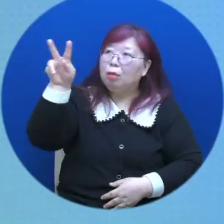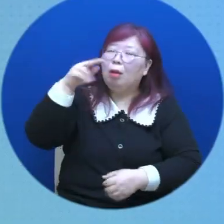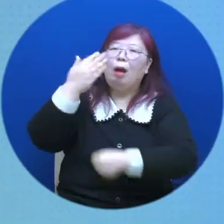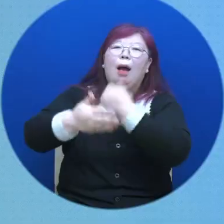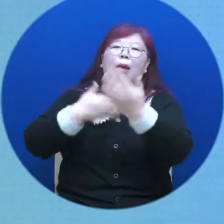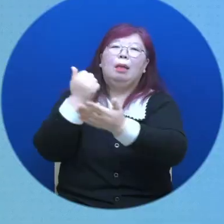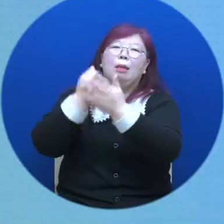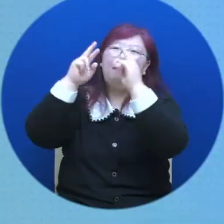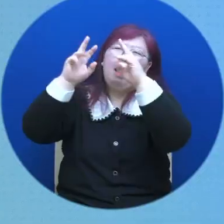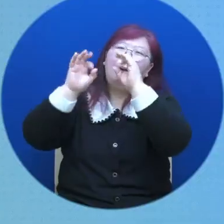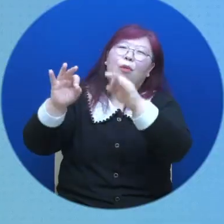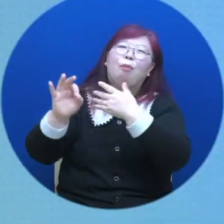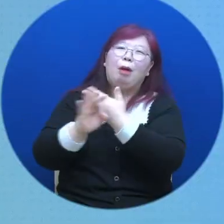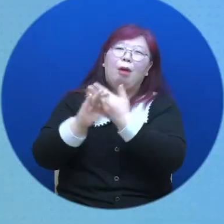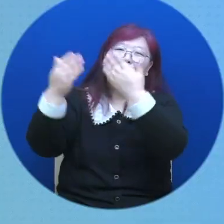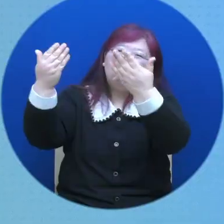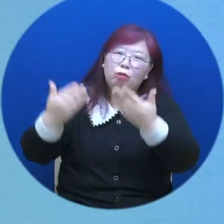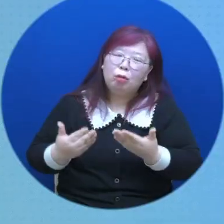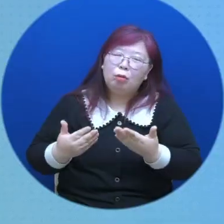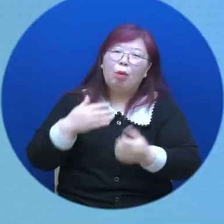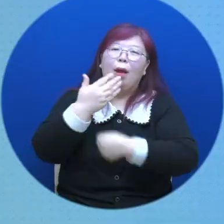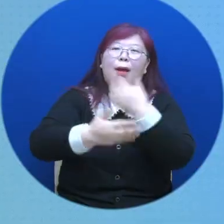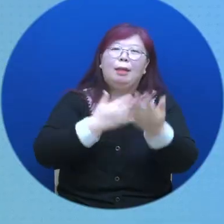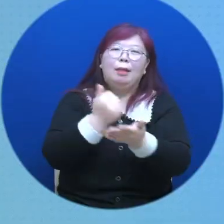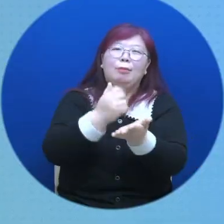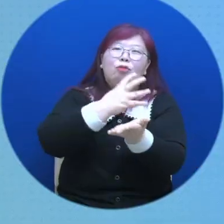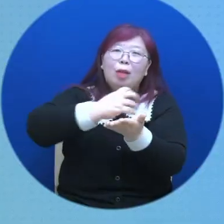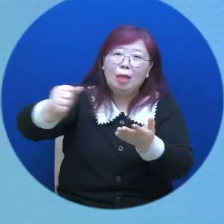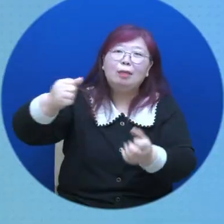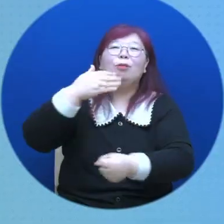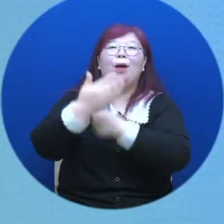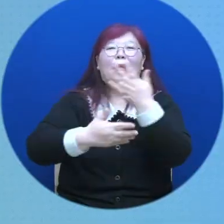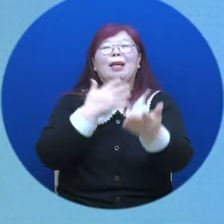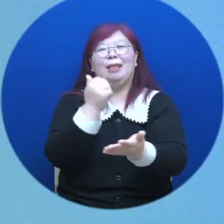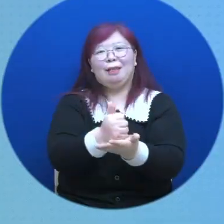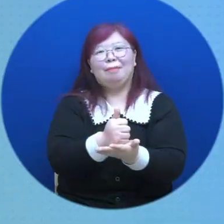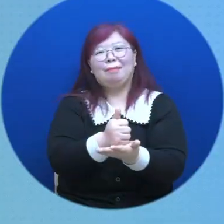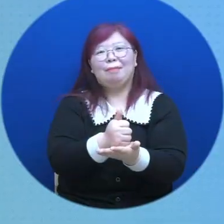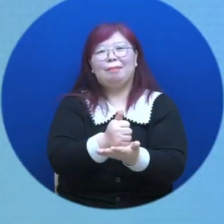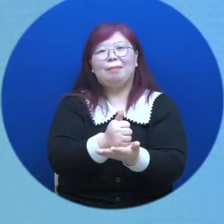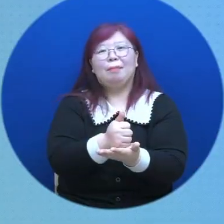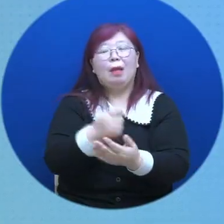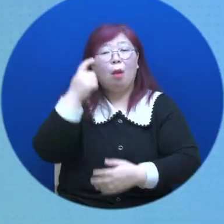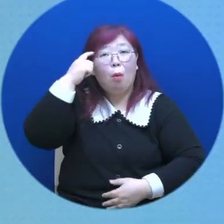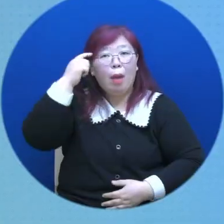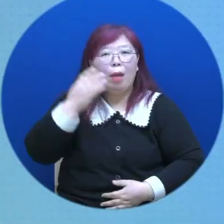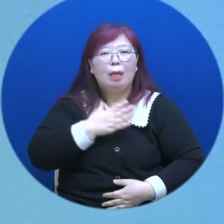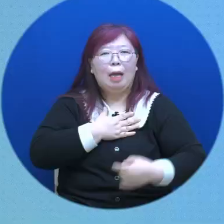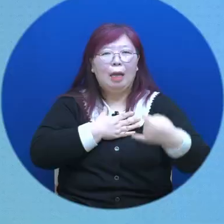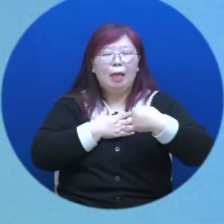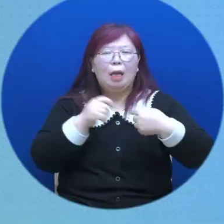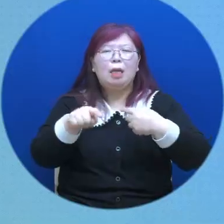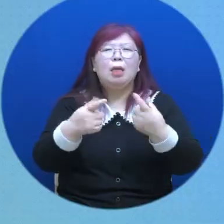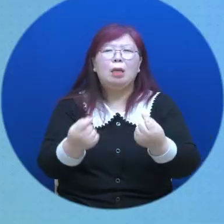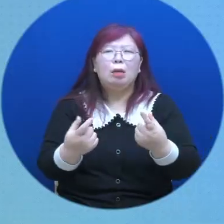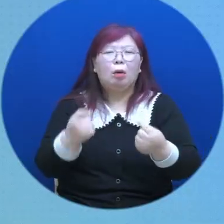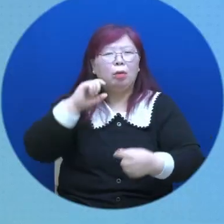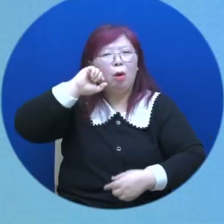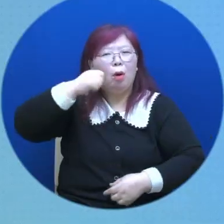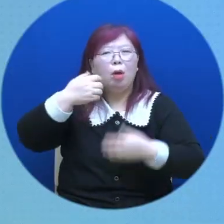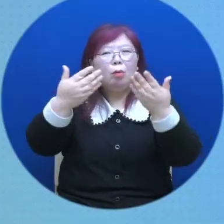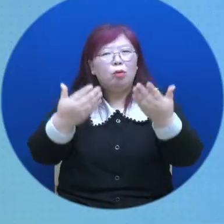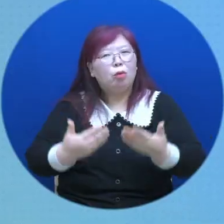때 주신 이도 하나님, 취하신 이도 하나님. 그렇다면 하나님이 왜 나에게 이 같은 어려움을